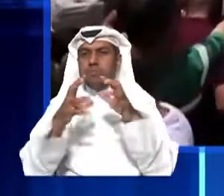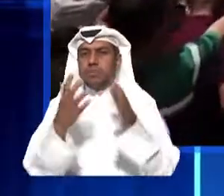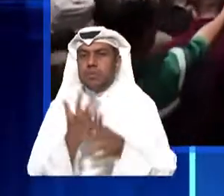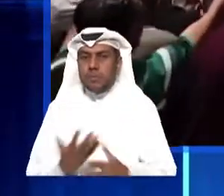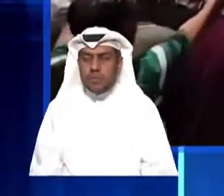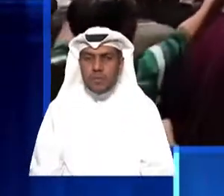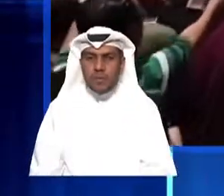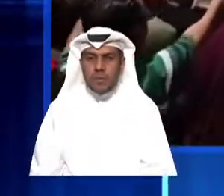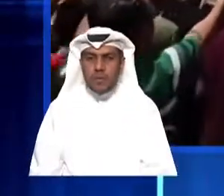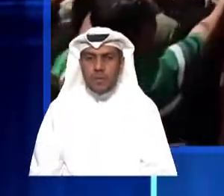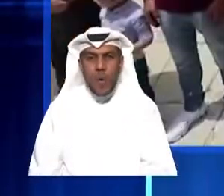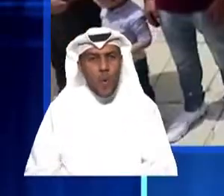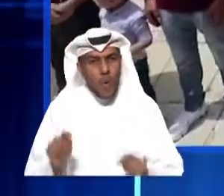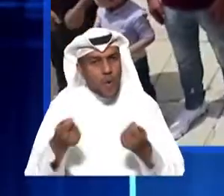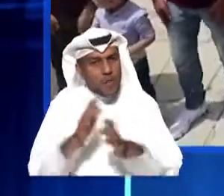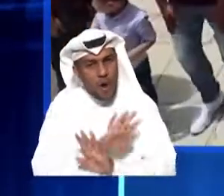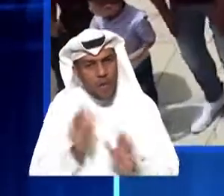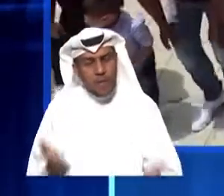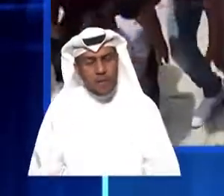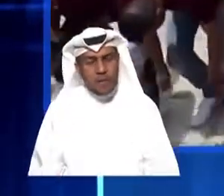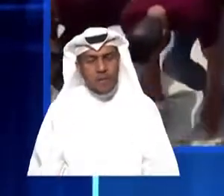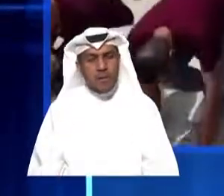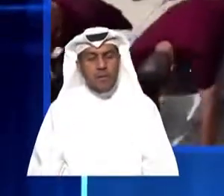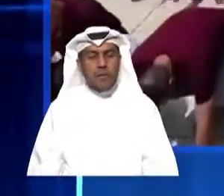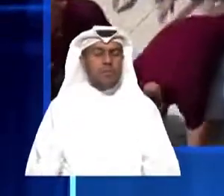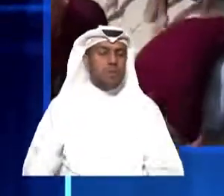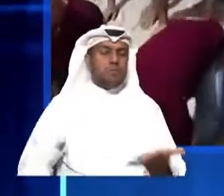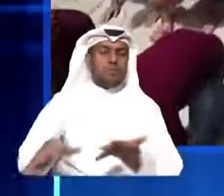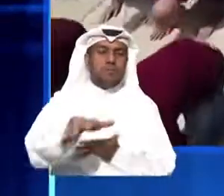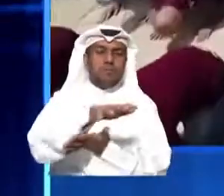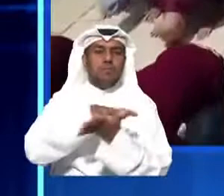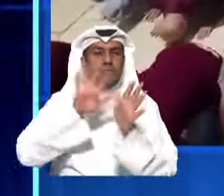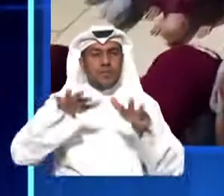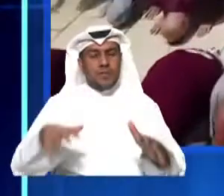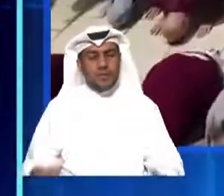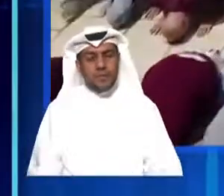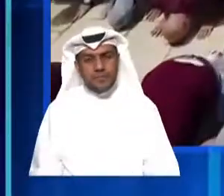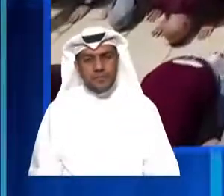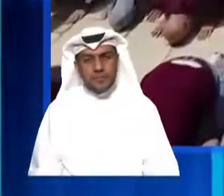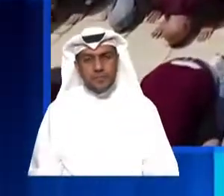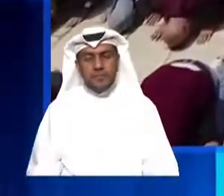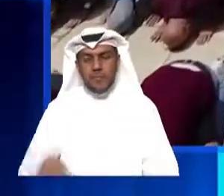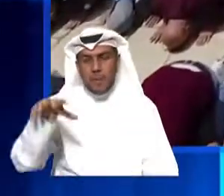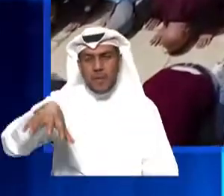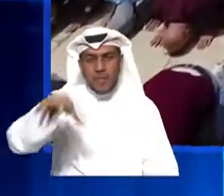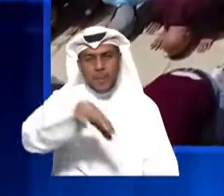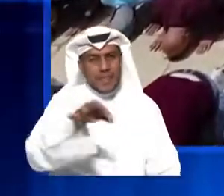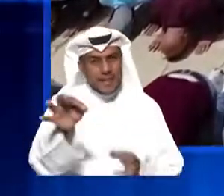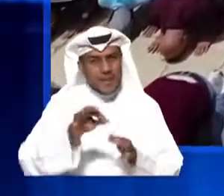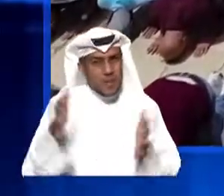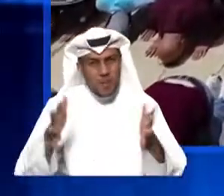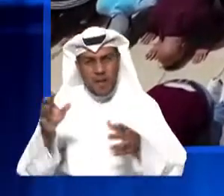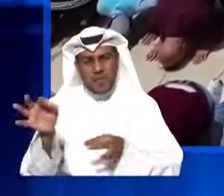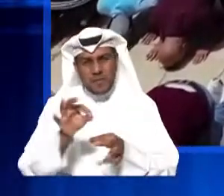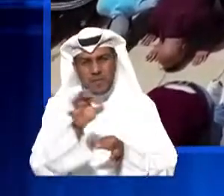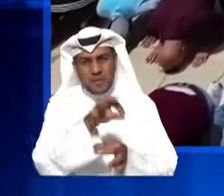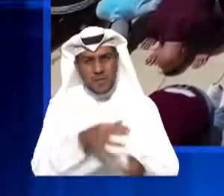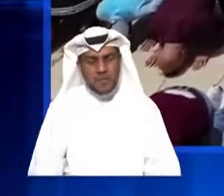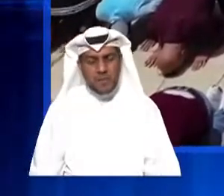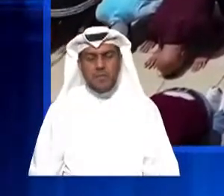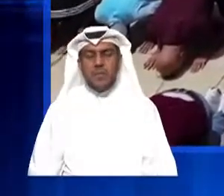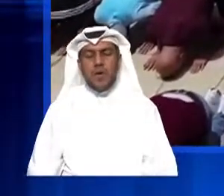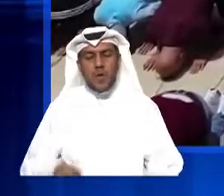ما تحولت إلى اشتباكات كما النار في الهشيم في عدة مناطق. أيضا قابلها جنود الاحتلال بالرصاص